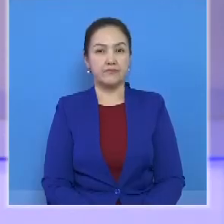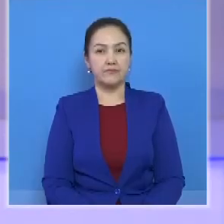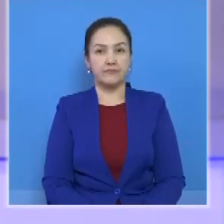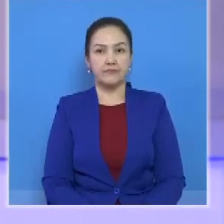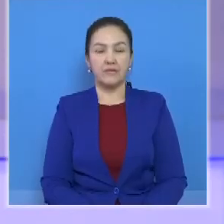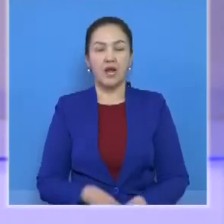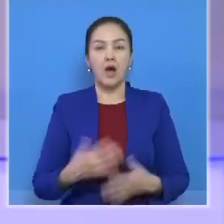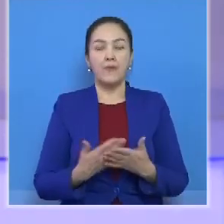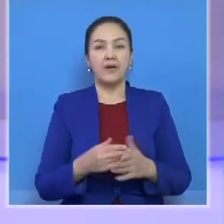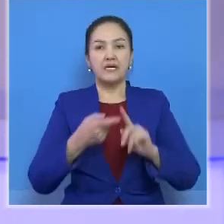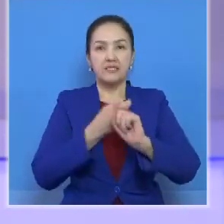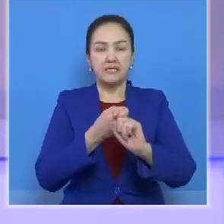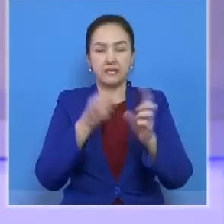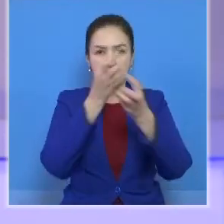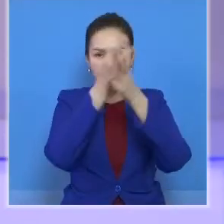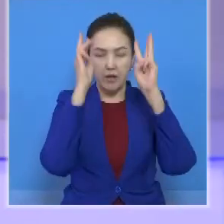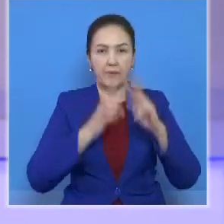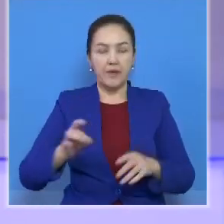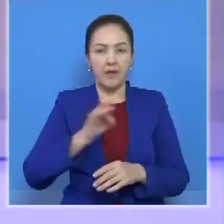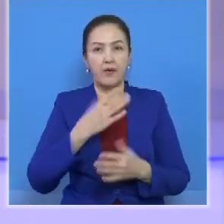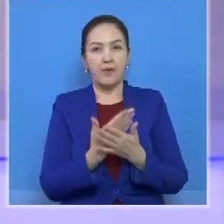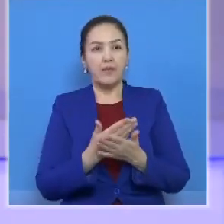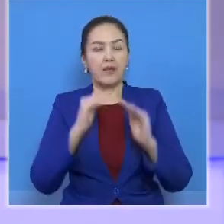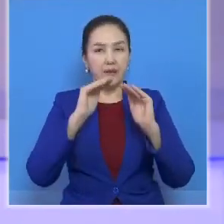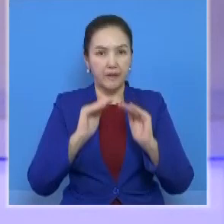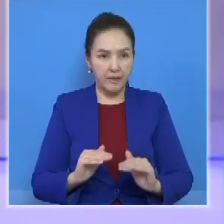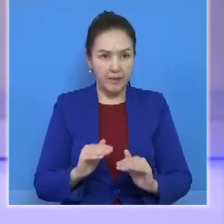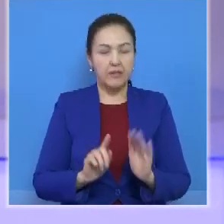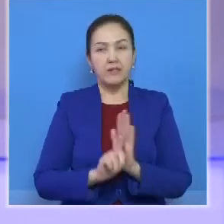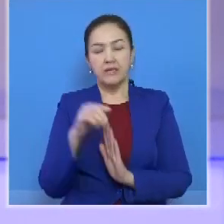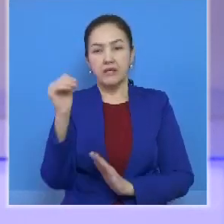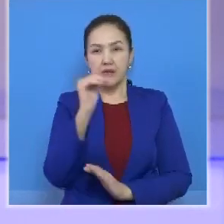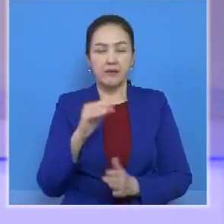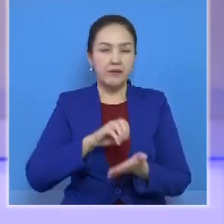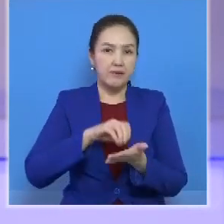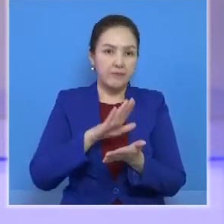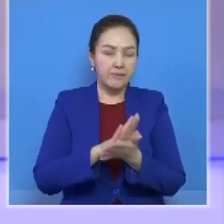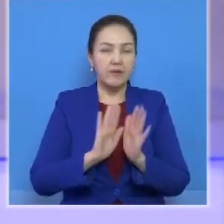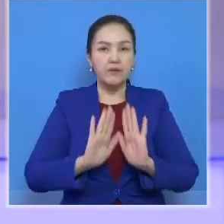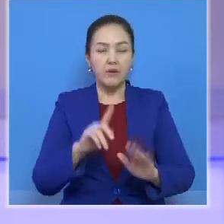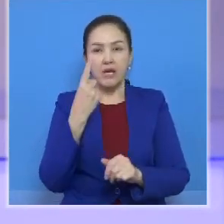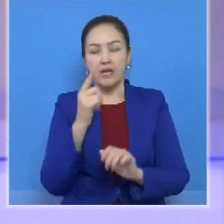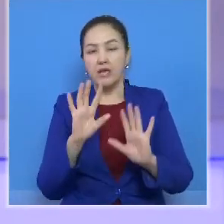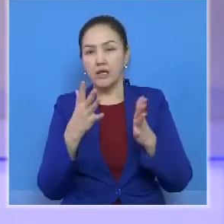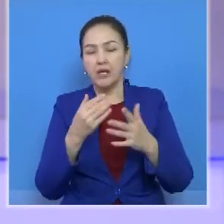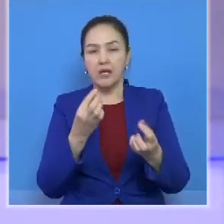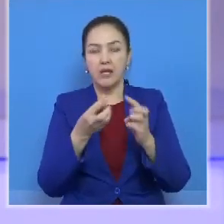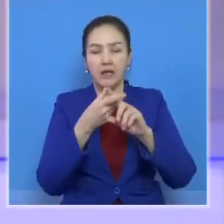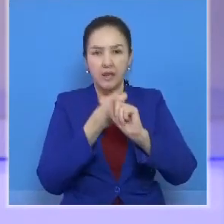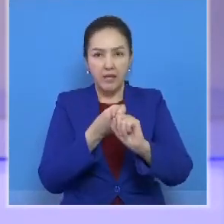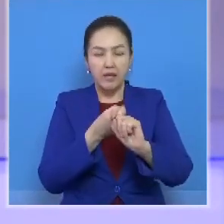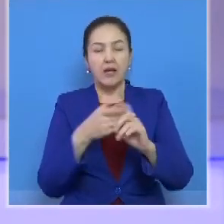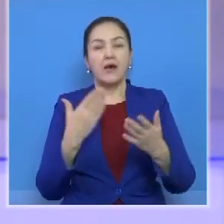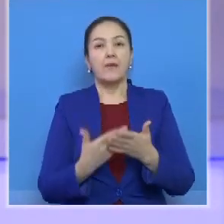Продолжим выпуск. Уровень заражения коронавирусом в регионе значительно снизился. С начала февраля зарегистрирован только один случай